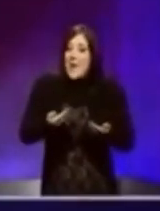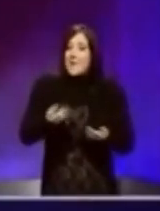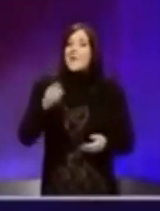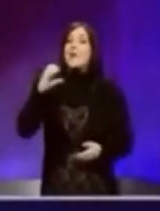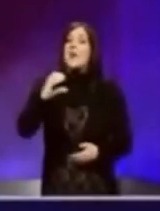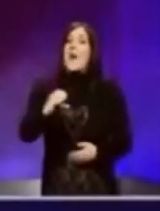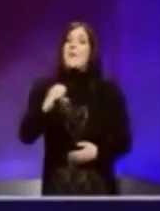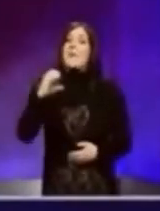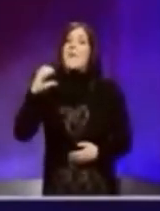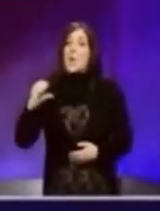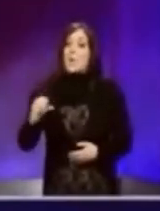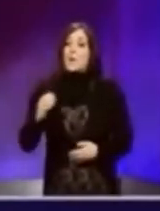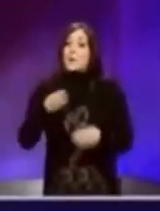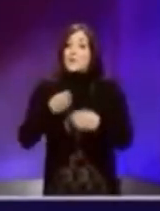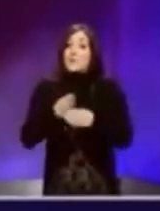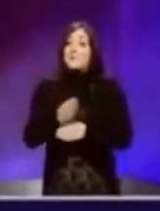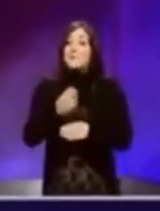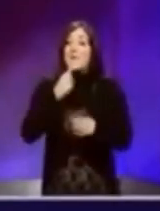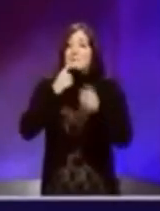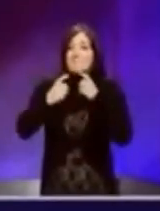biex jiftaħ dan id-dibattitu.